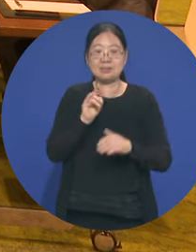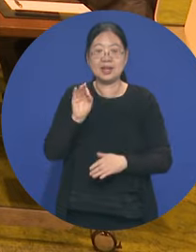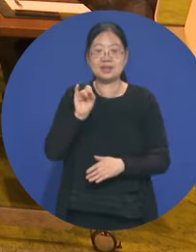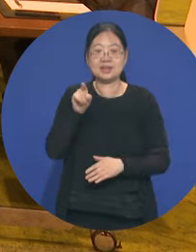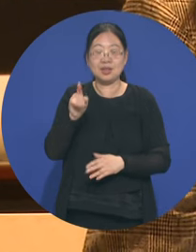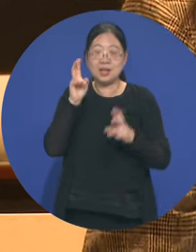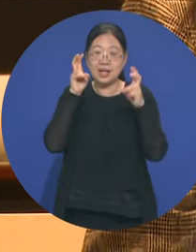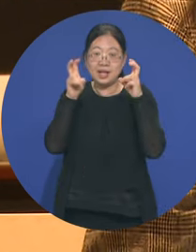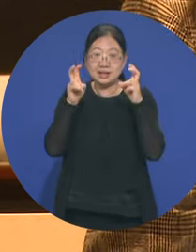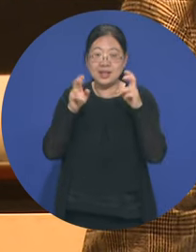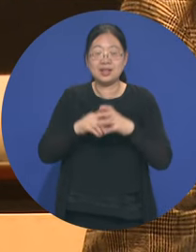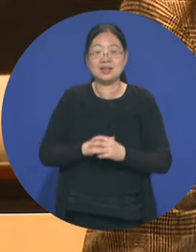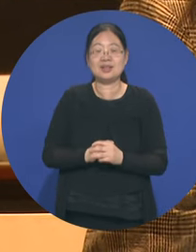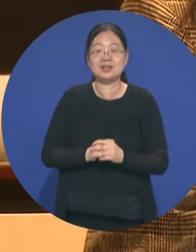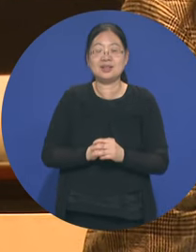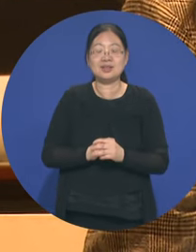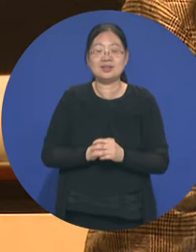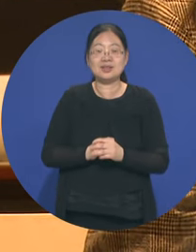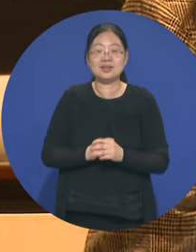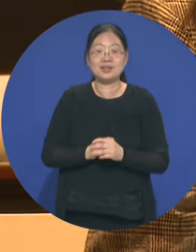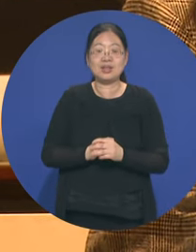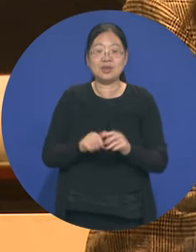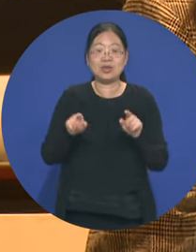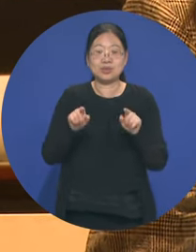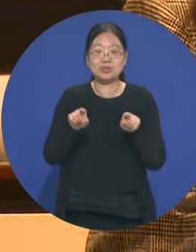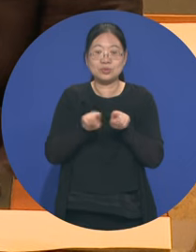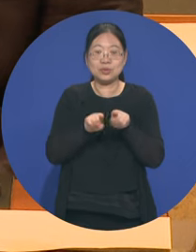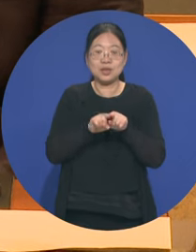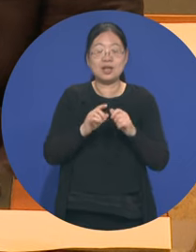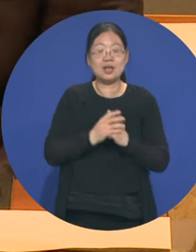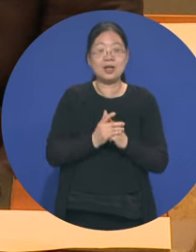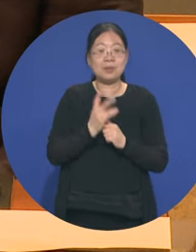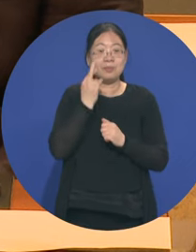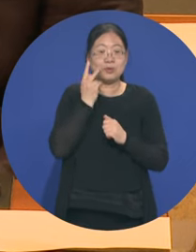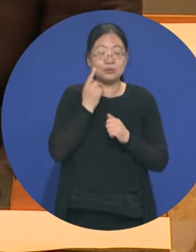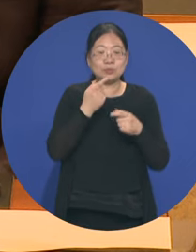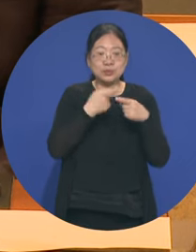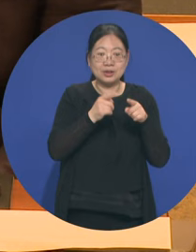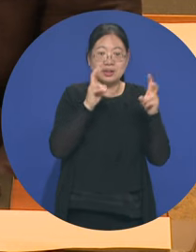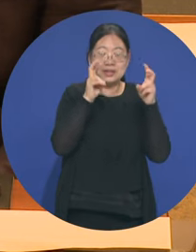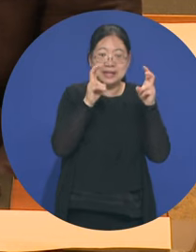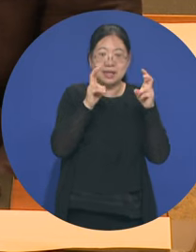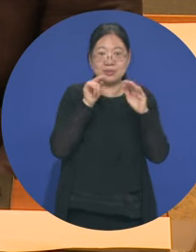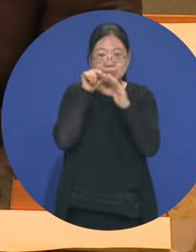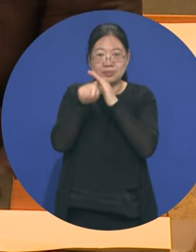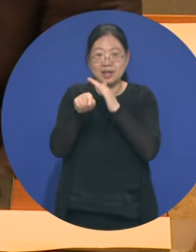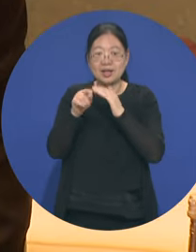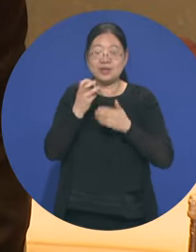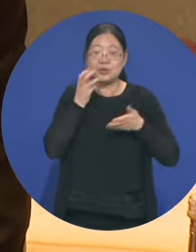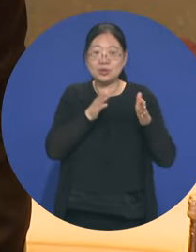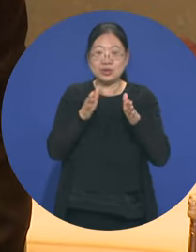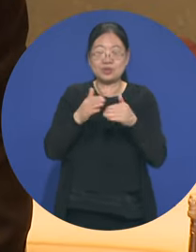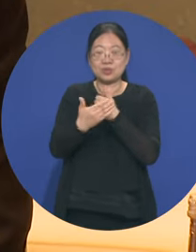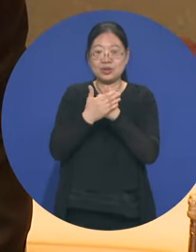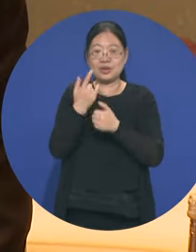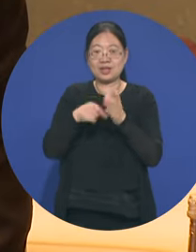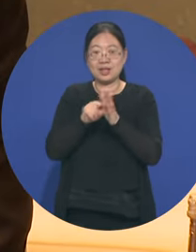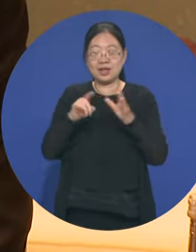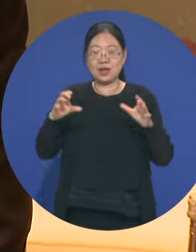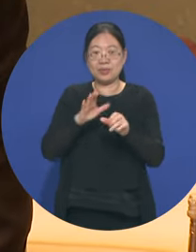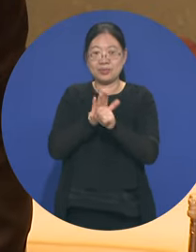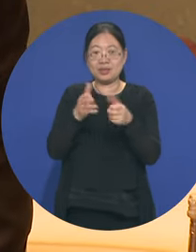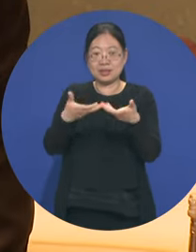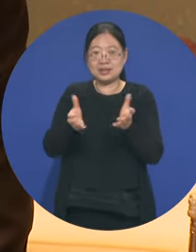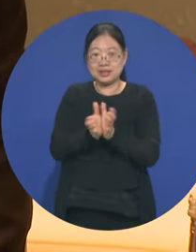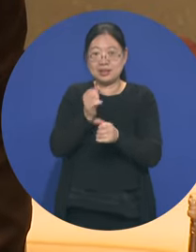협회인 바이오컴 캘리포니아 본사와 미국의 대표 유전체 분석 기업인 일루미나를 찾아 도내 기업을 지원하기 위한 협력